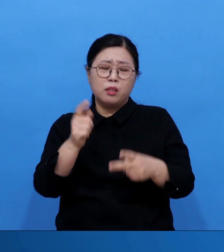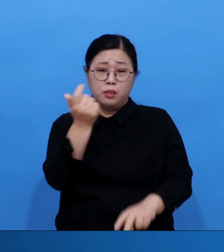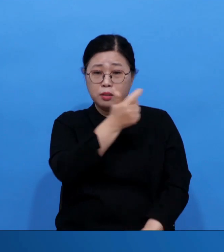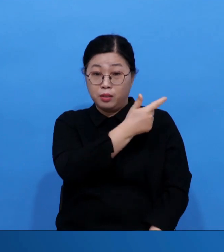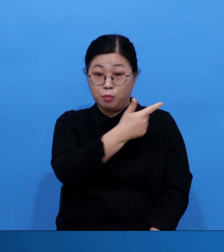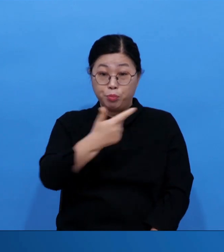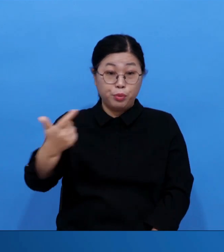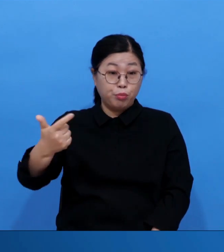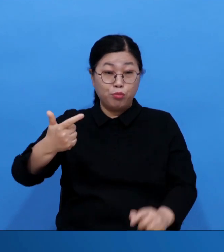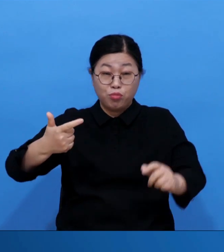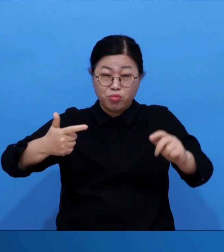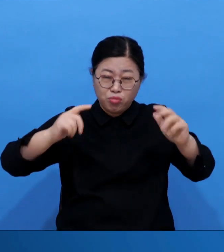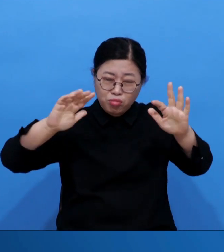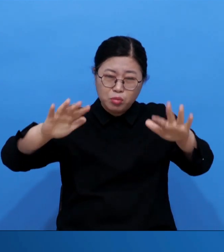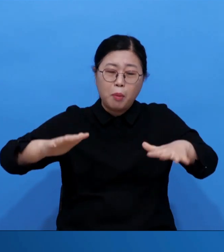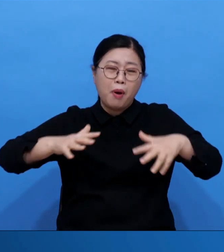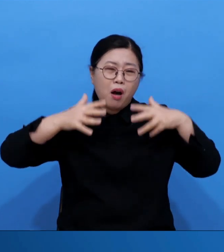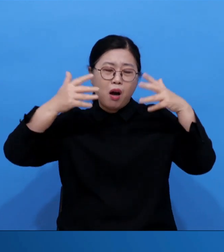큰